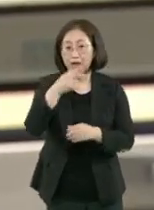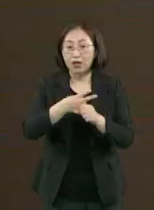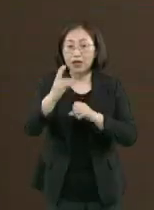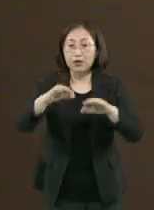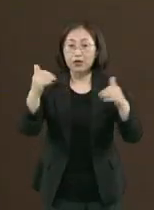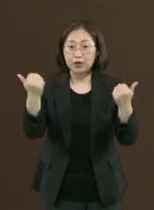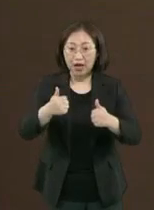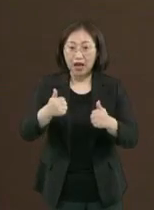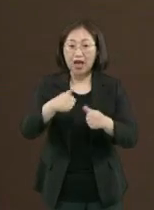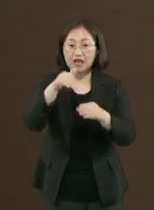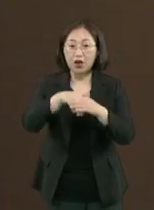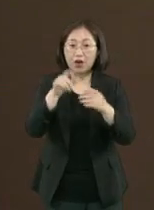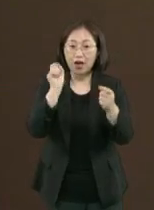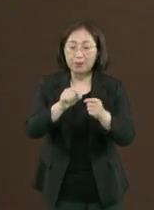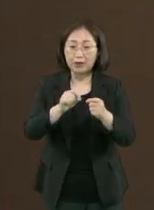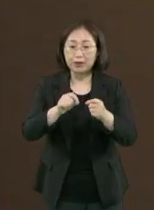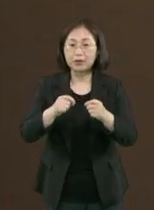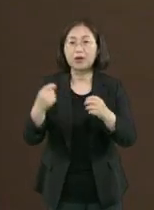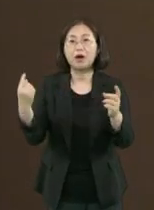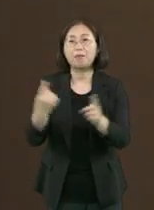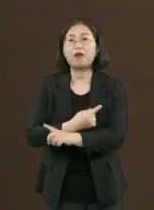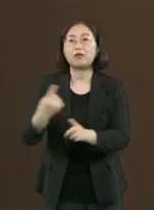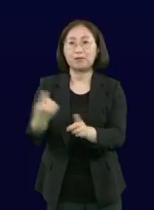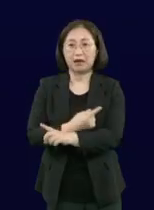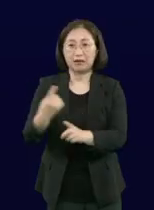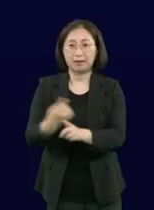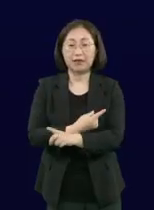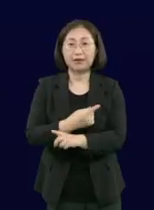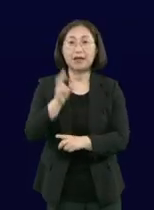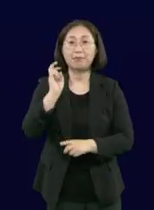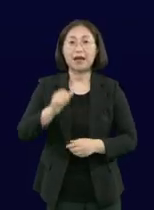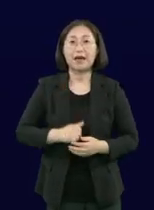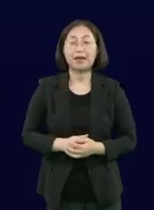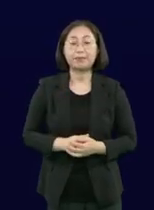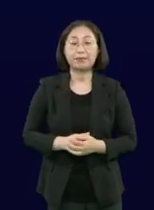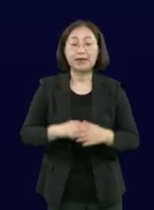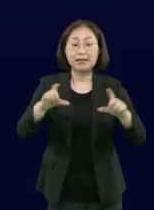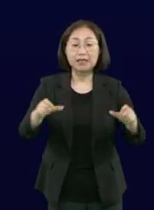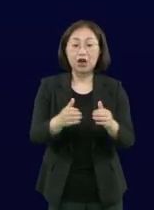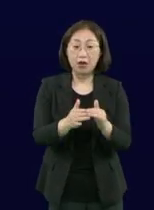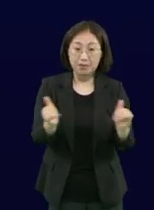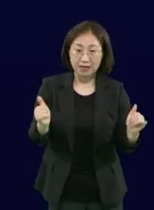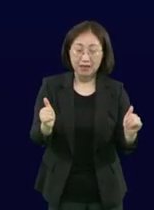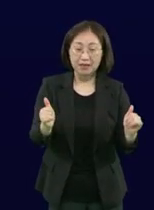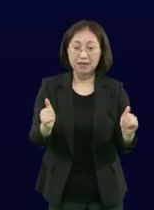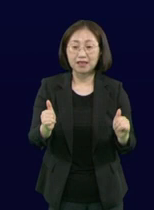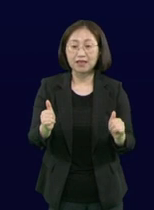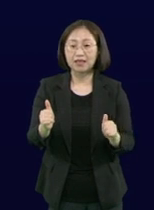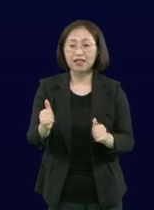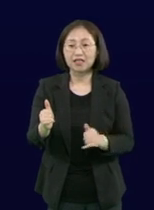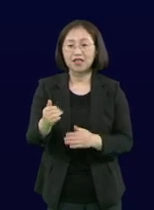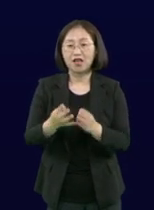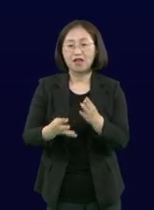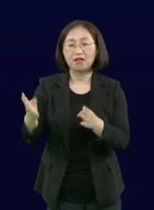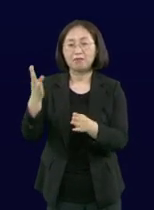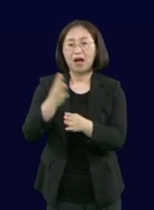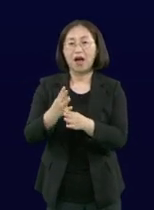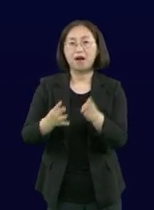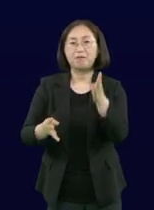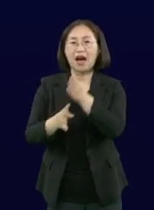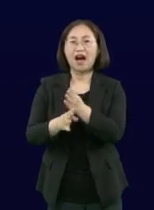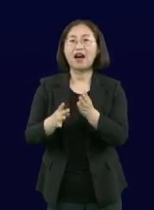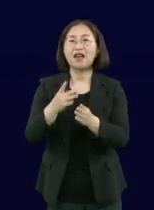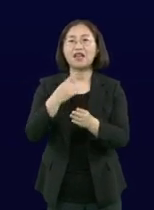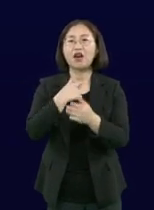앞둔 세대 교체의 요구가 거세질 것으로 보입니다. 지역민들은 기존에 다선 의원들보다는